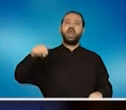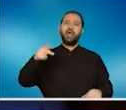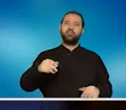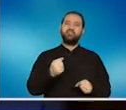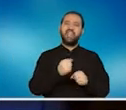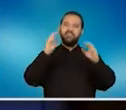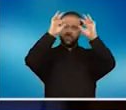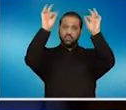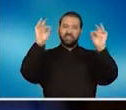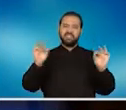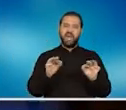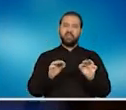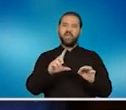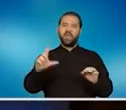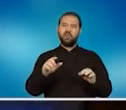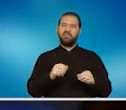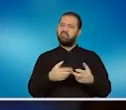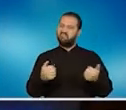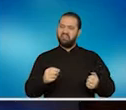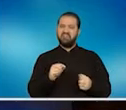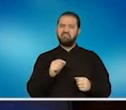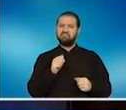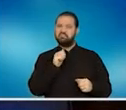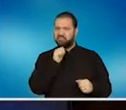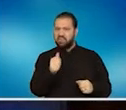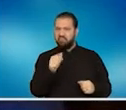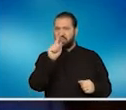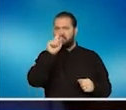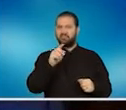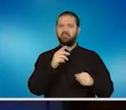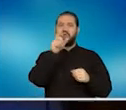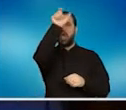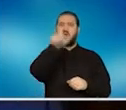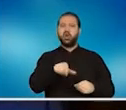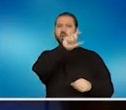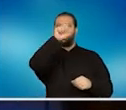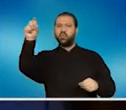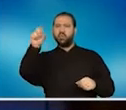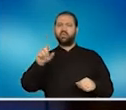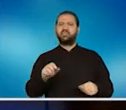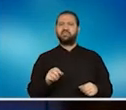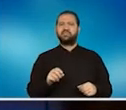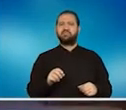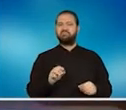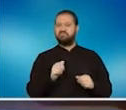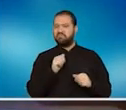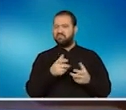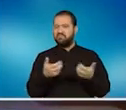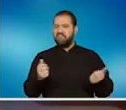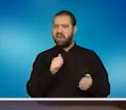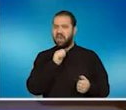statuia lui Șaguna, dar fără niciun insemn, fără cruce sau ceva. Dar este